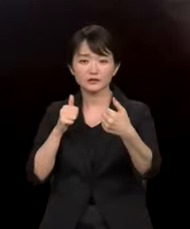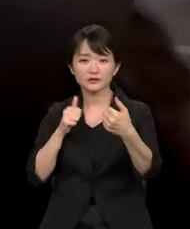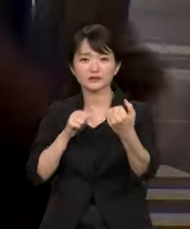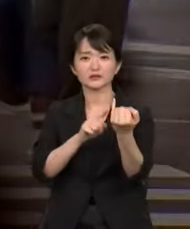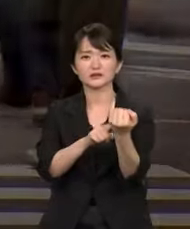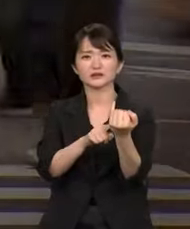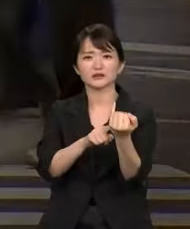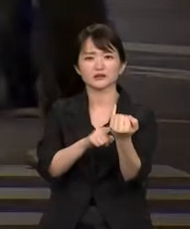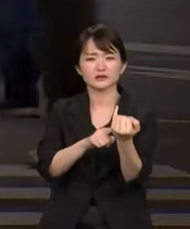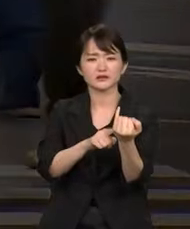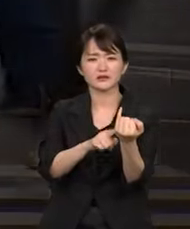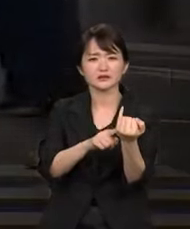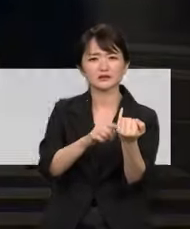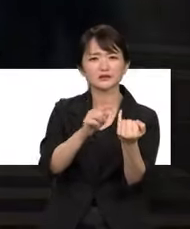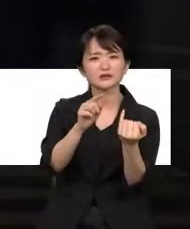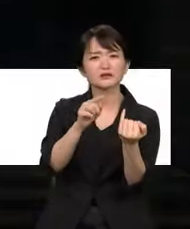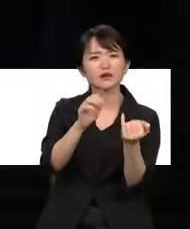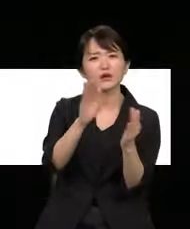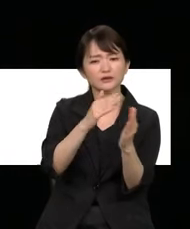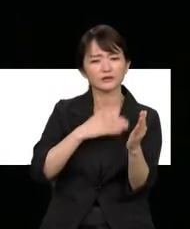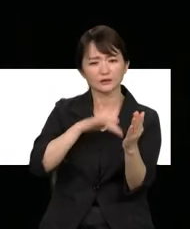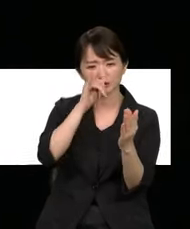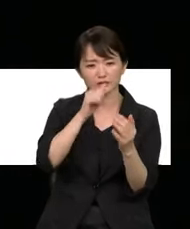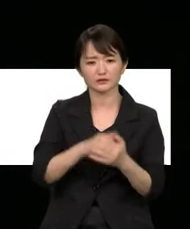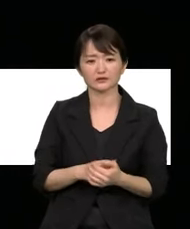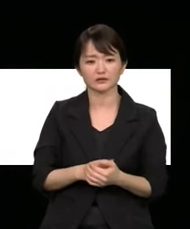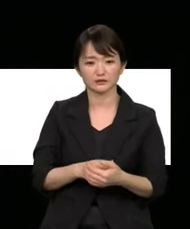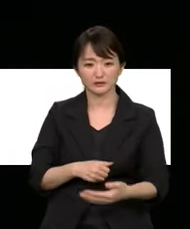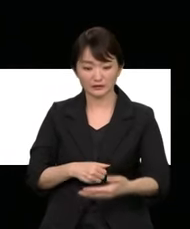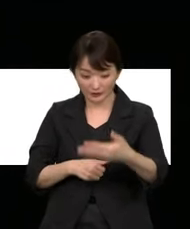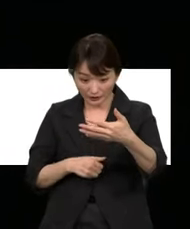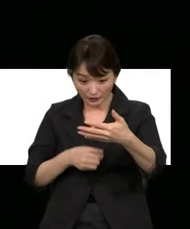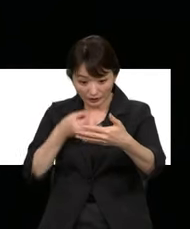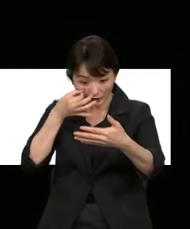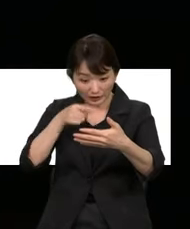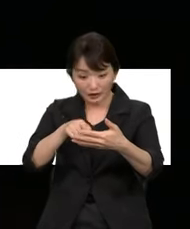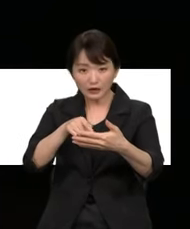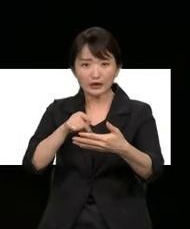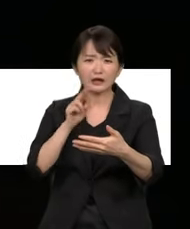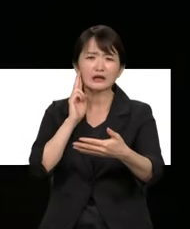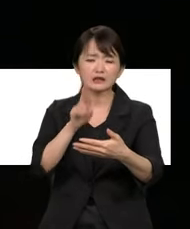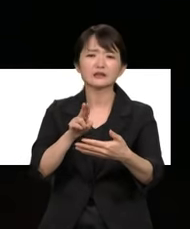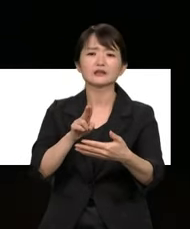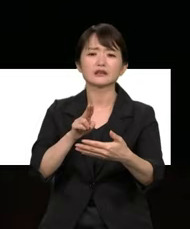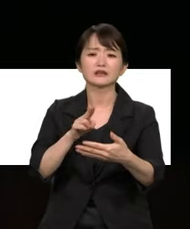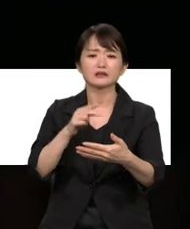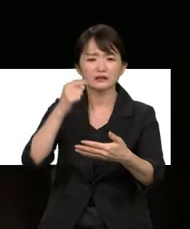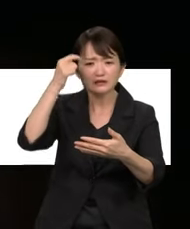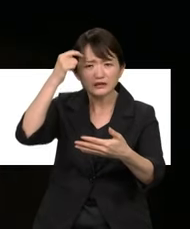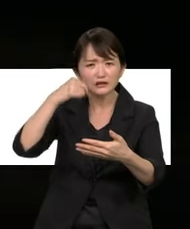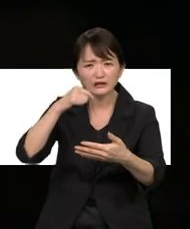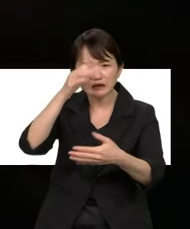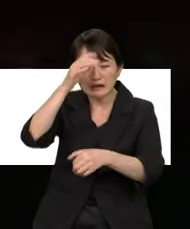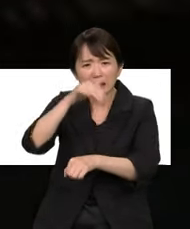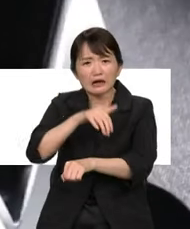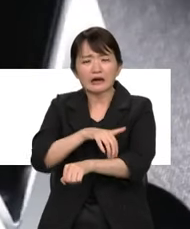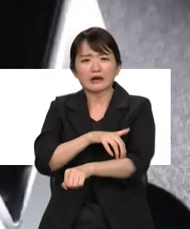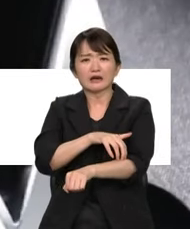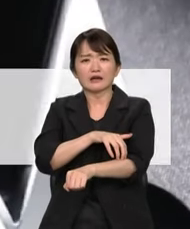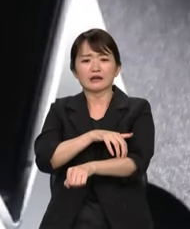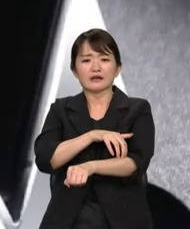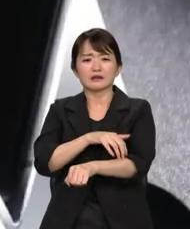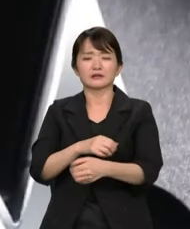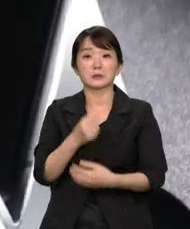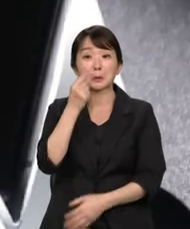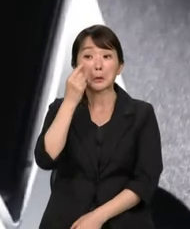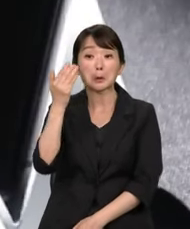알고 있었습니다 실제로 보니까 엄청 심각하다는 것도 느꼈는데 너무 소름돋 나가지고